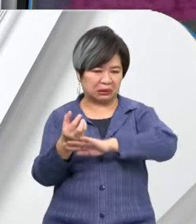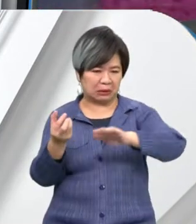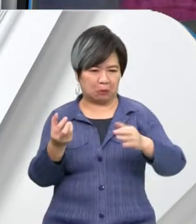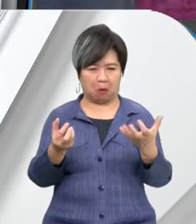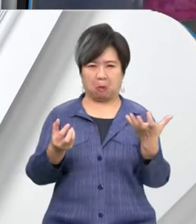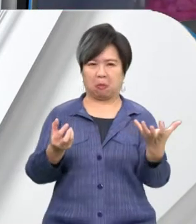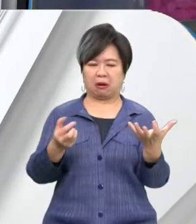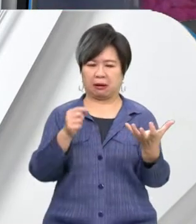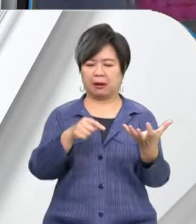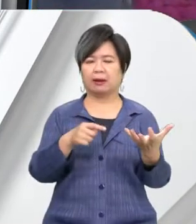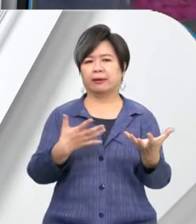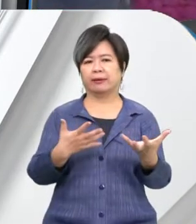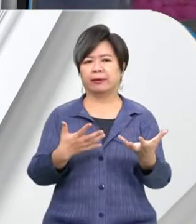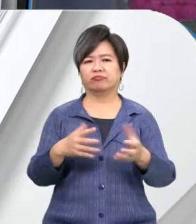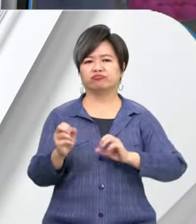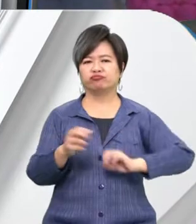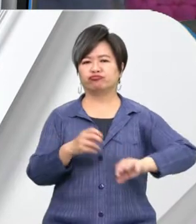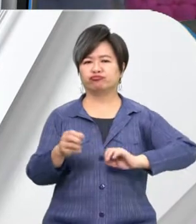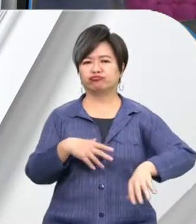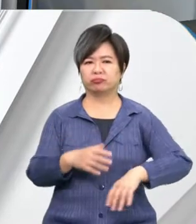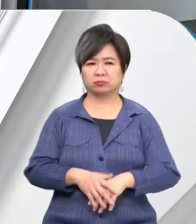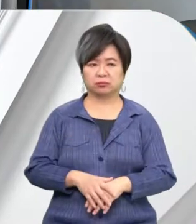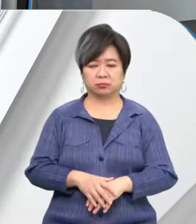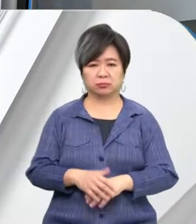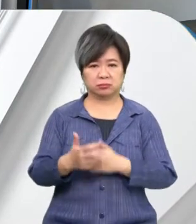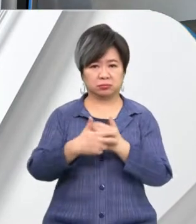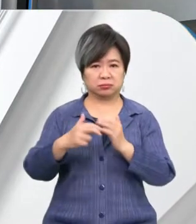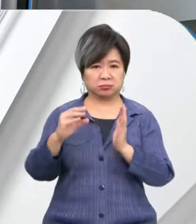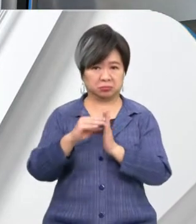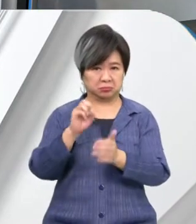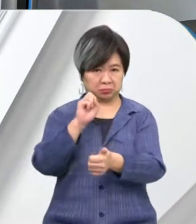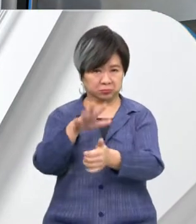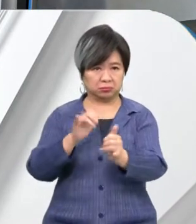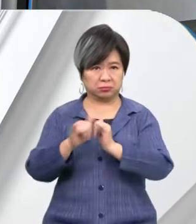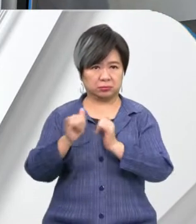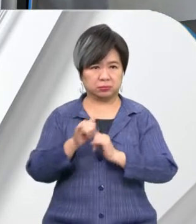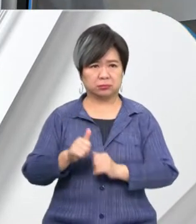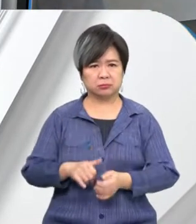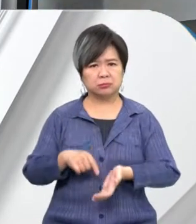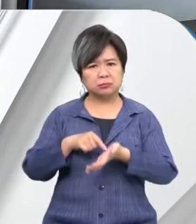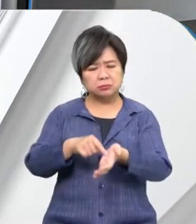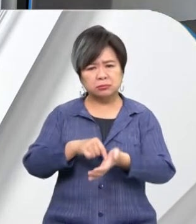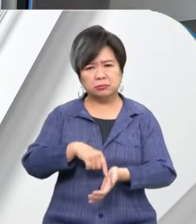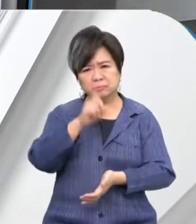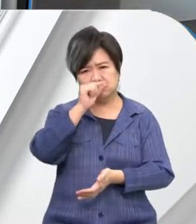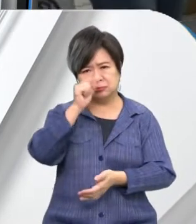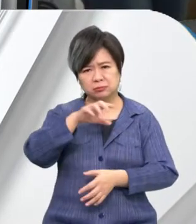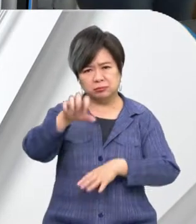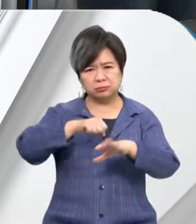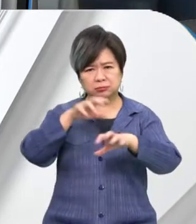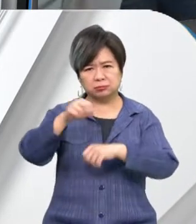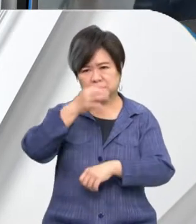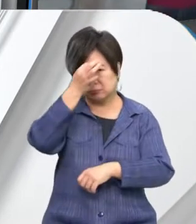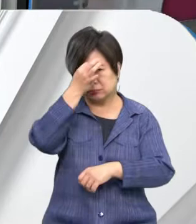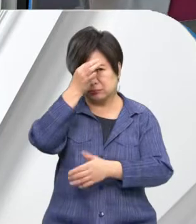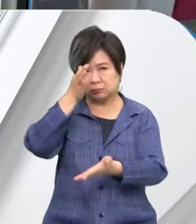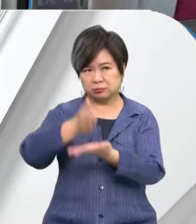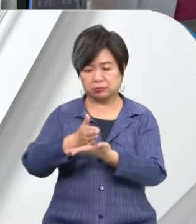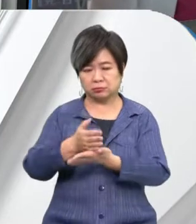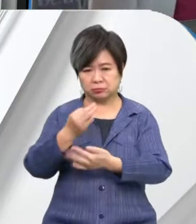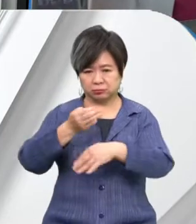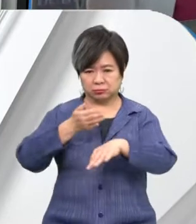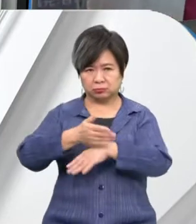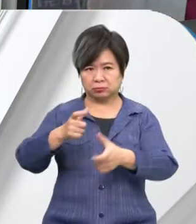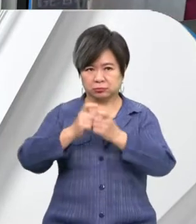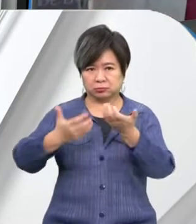态的价格安排就很难多。卫生局在呼吁民众莫重复酿造过期的价格要回收，